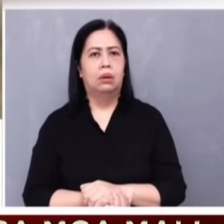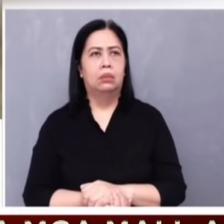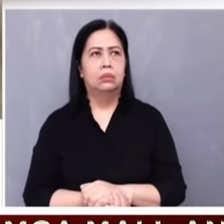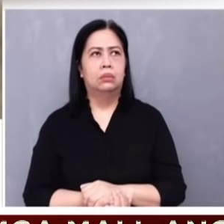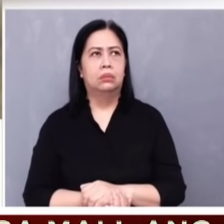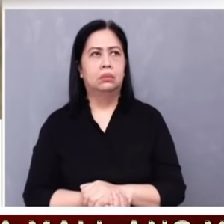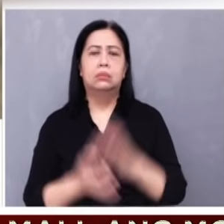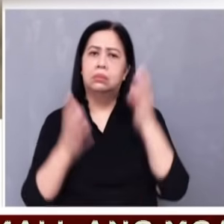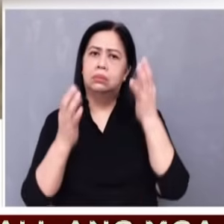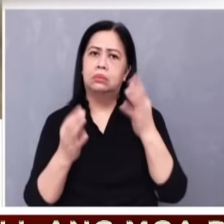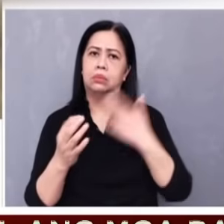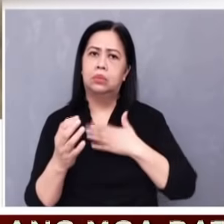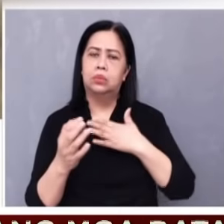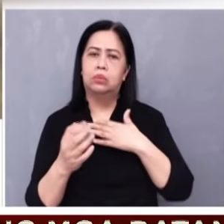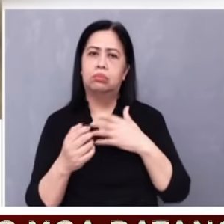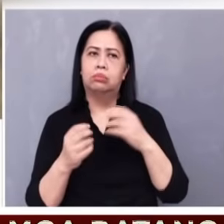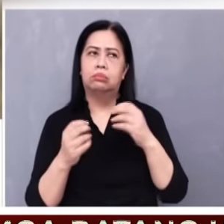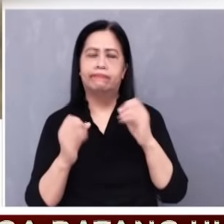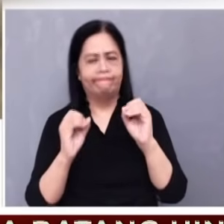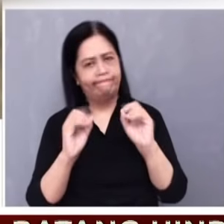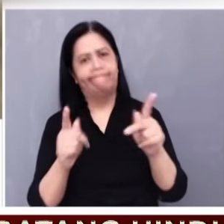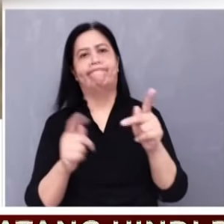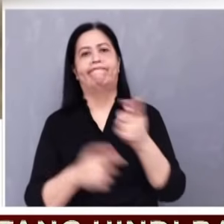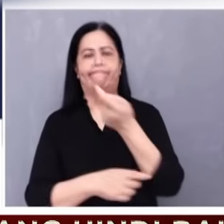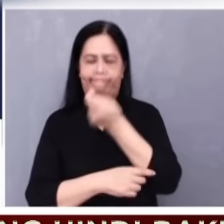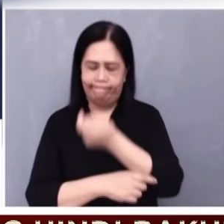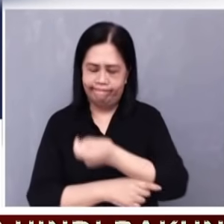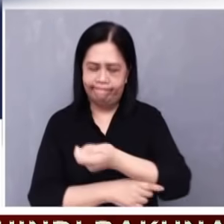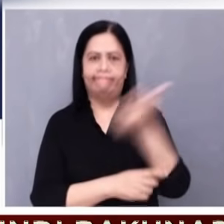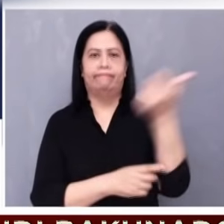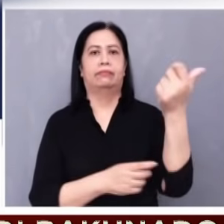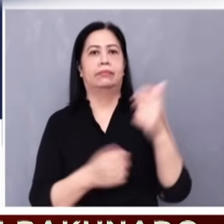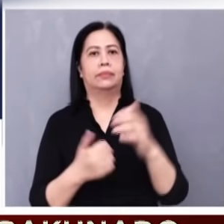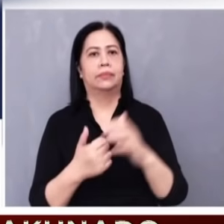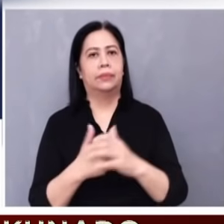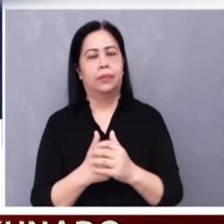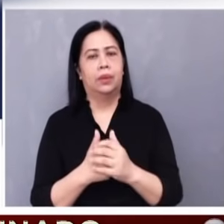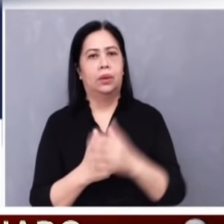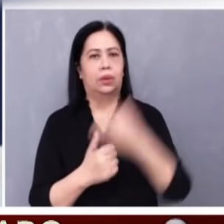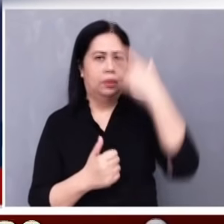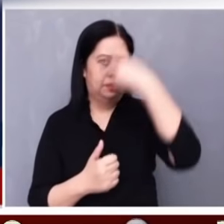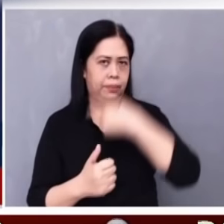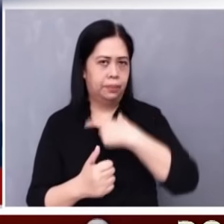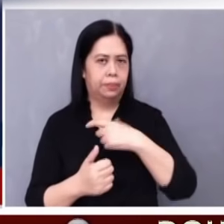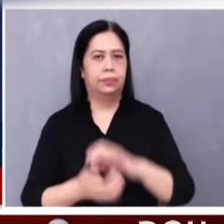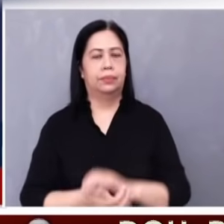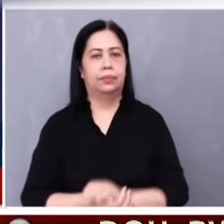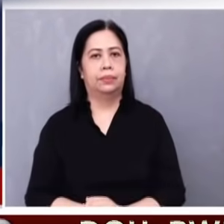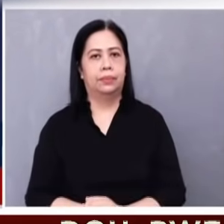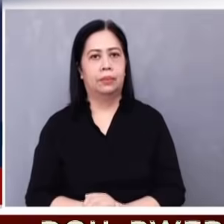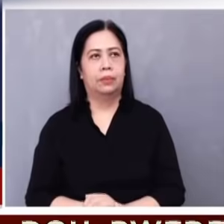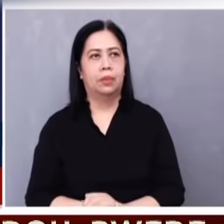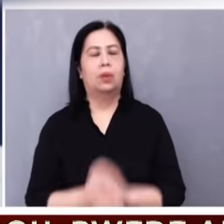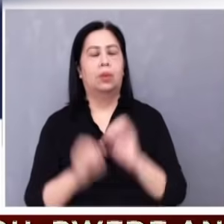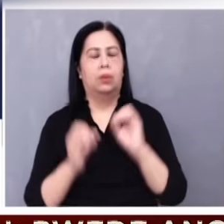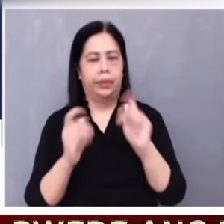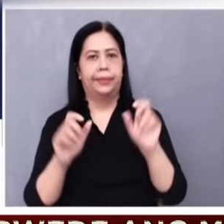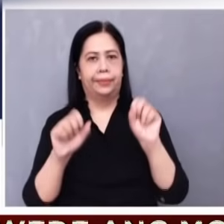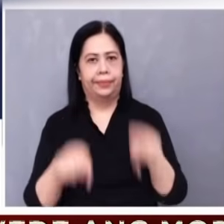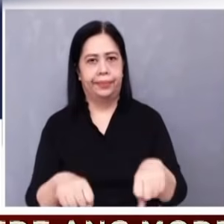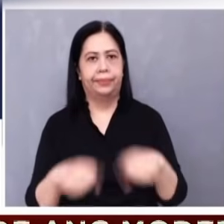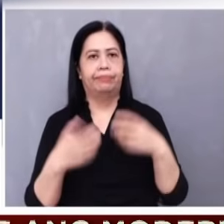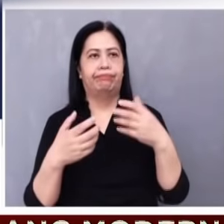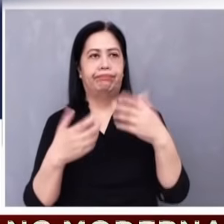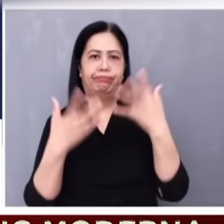ko is, okay, tanggalin na ninyo yung shield. Pwede na ninyong you dispense with